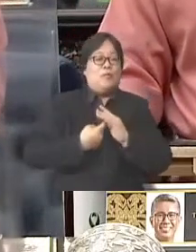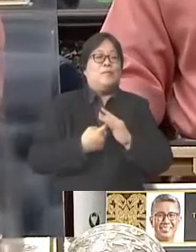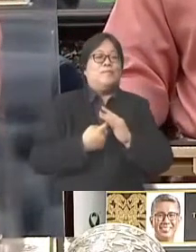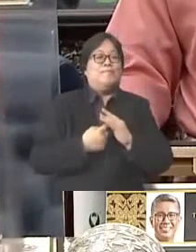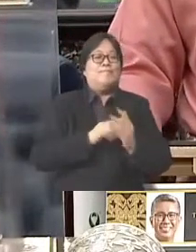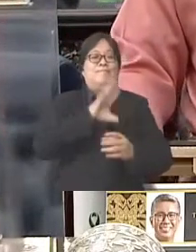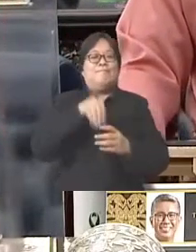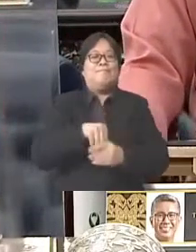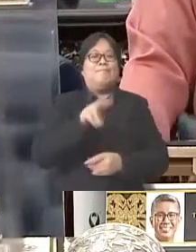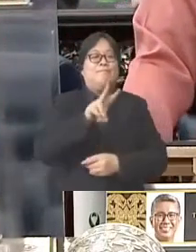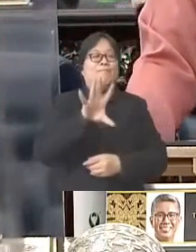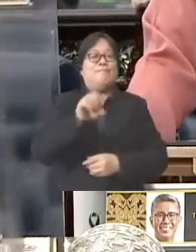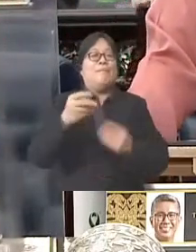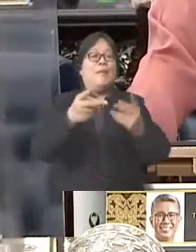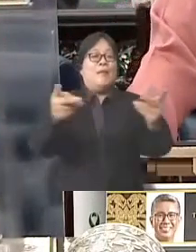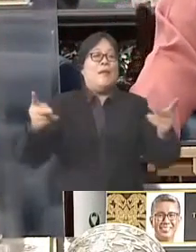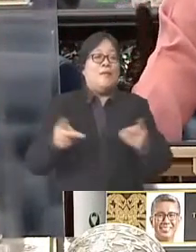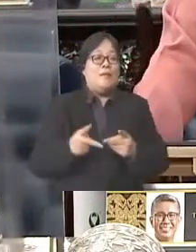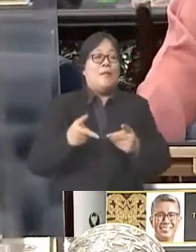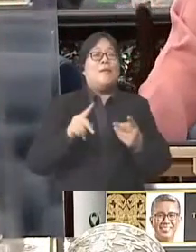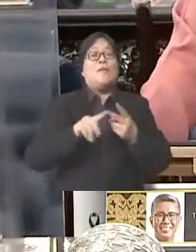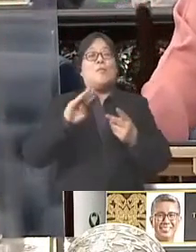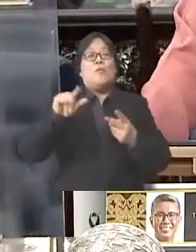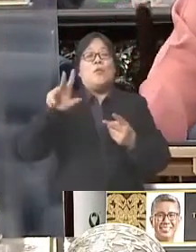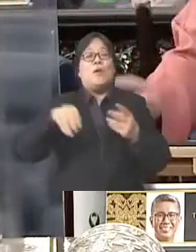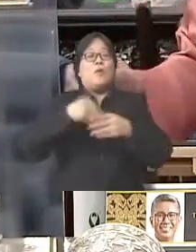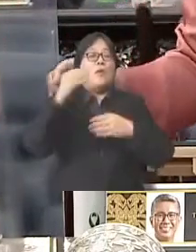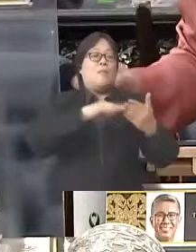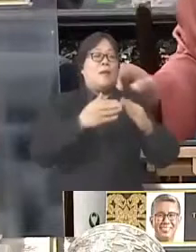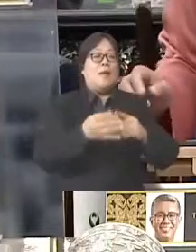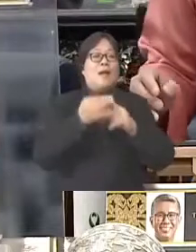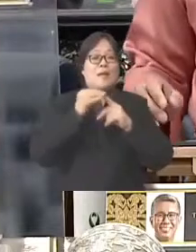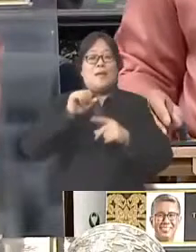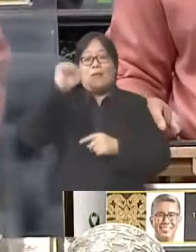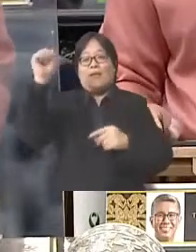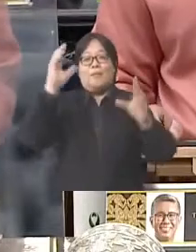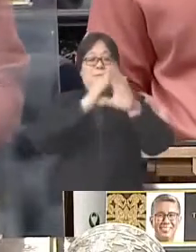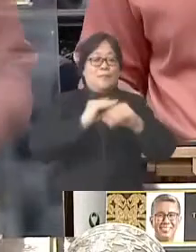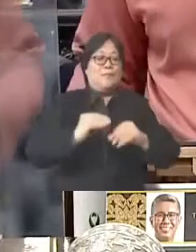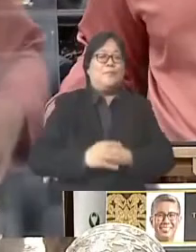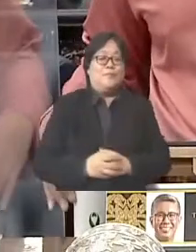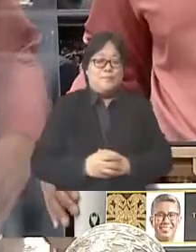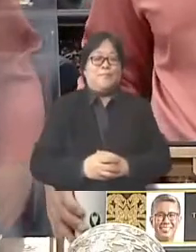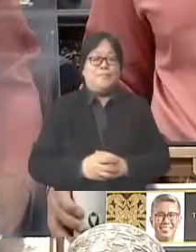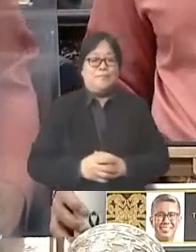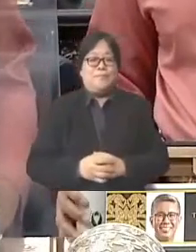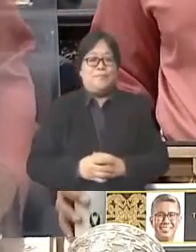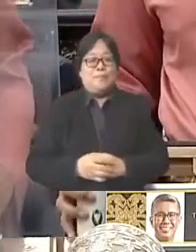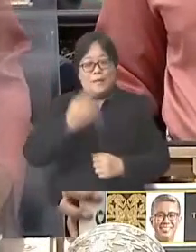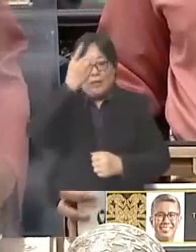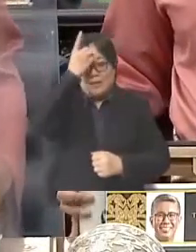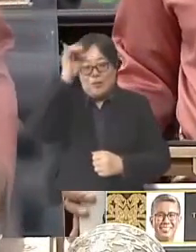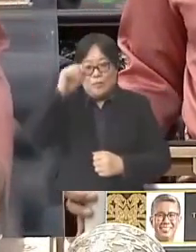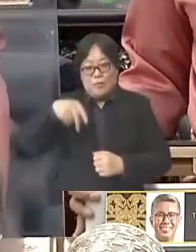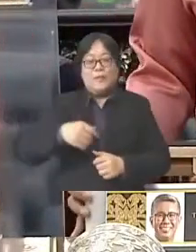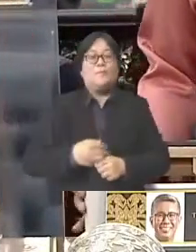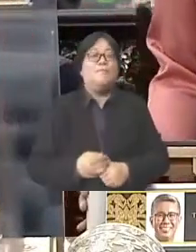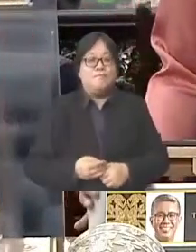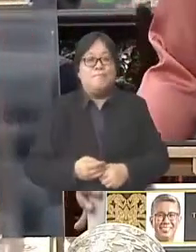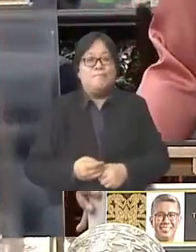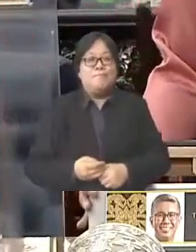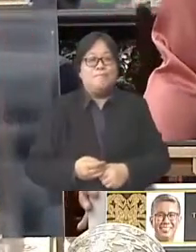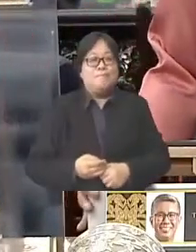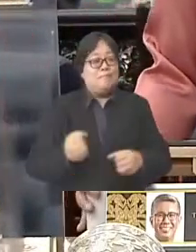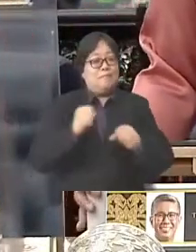beroperasi merangkum E250 kawasan dan mukim di luar Banda utamanya di Sabah dan Serawak Hai tatonya di betul